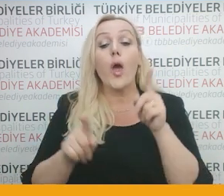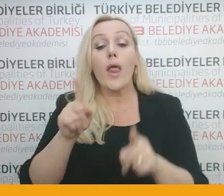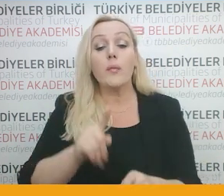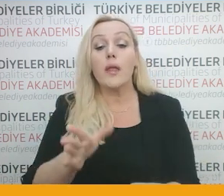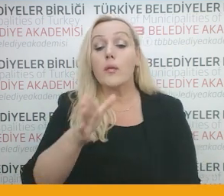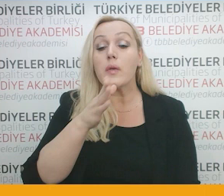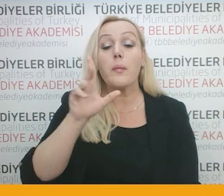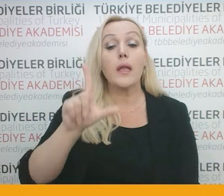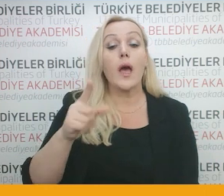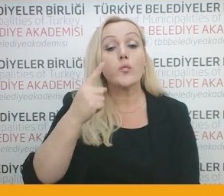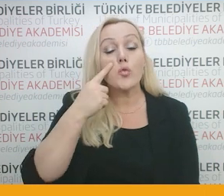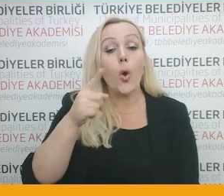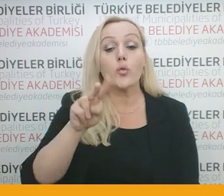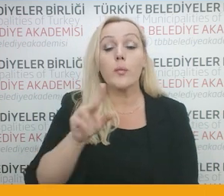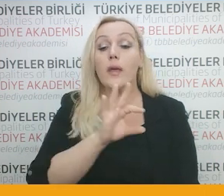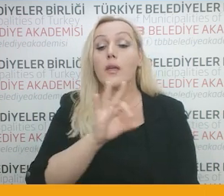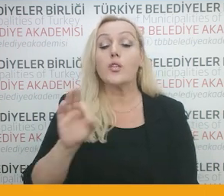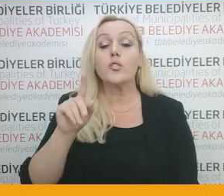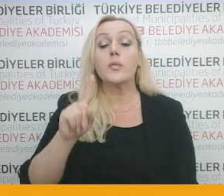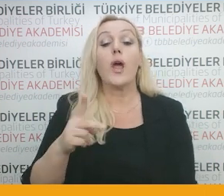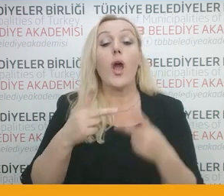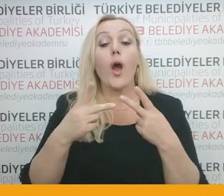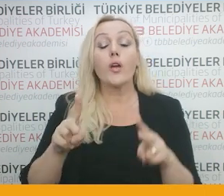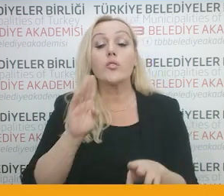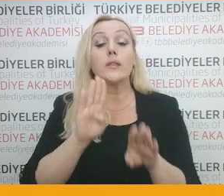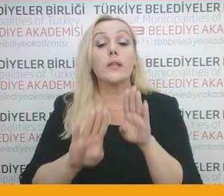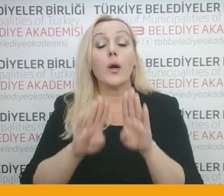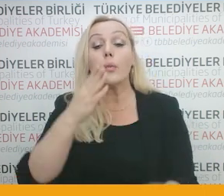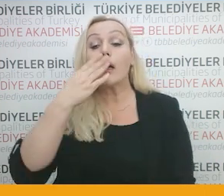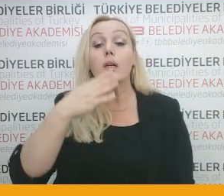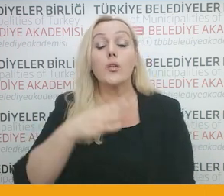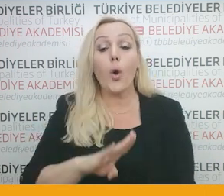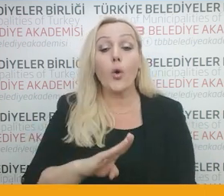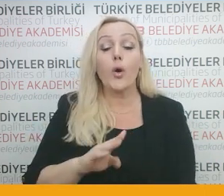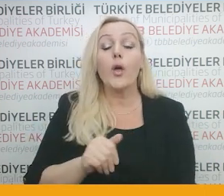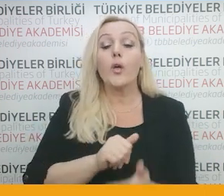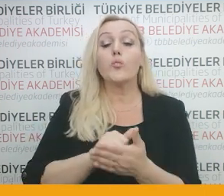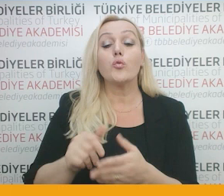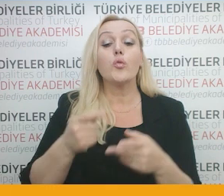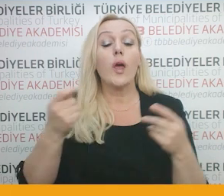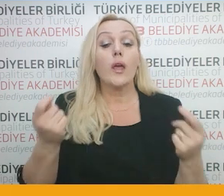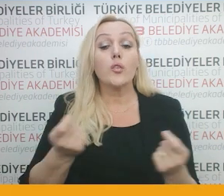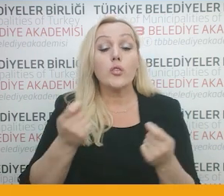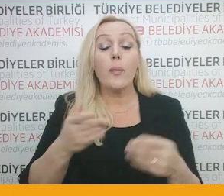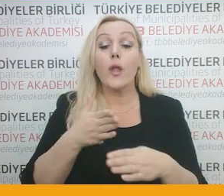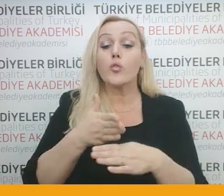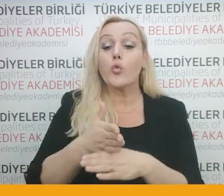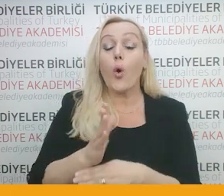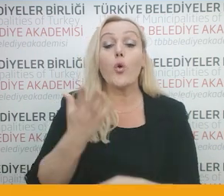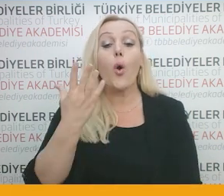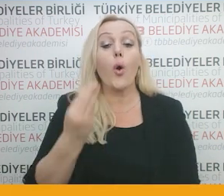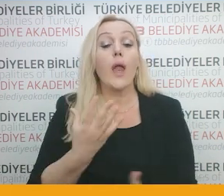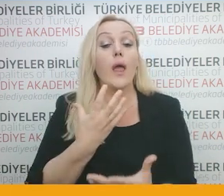gerekiyor. Gördüğünüz gibi hiçbir açık kapı bırakmamış, tüm iş ve işlemlerin doğru bir şekilde kayıtlara